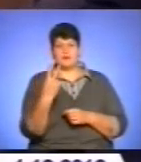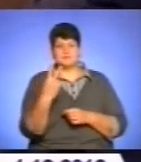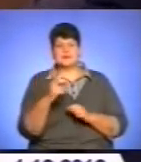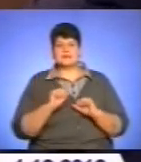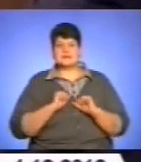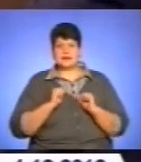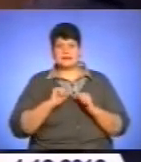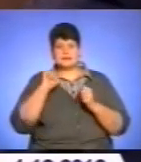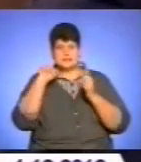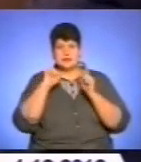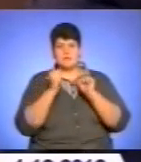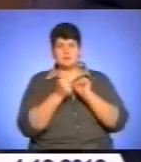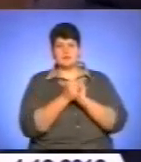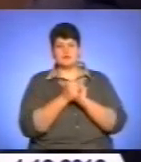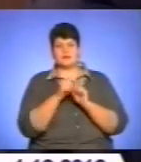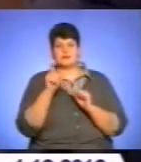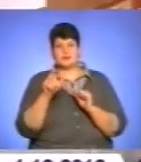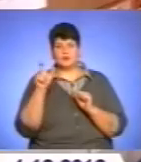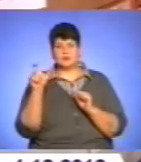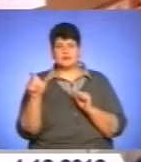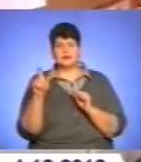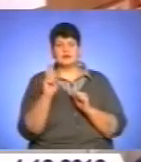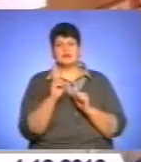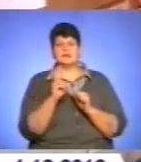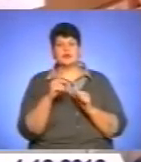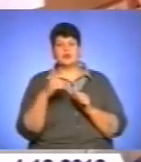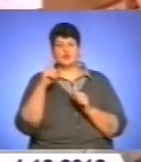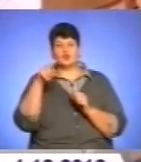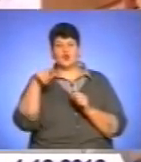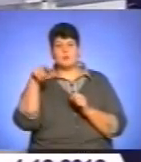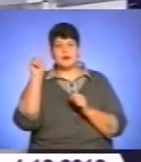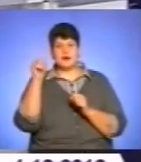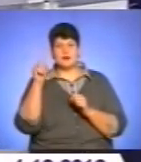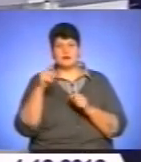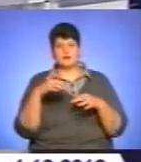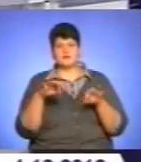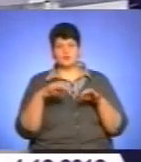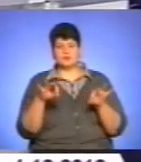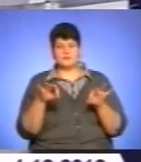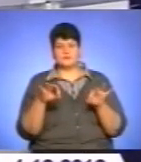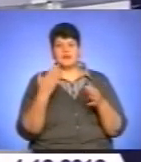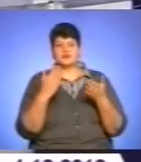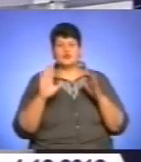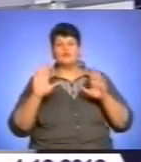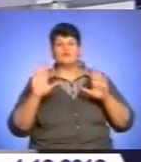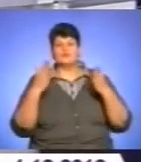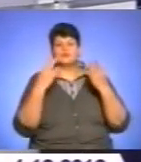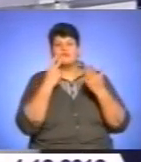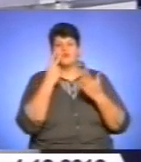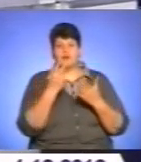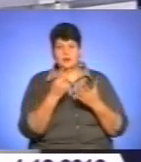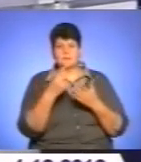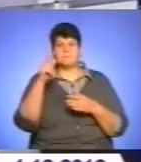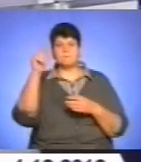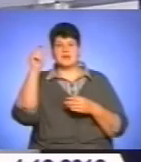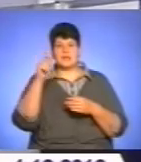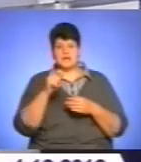Намагайтеся запам'ятати прикмети підозрілих осіб та номера транспортних засобів. У разі, якщо ви все ж таки, приїхавши